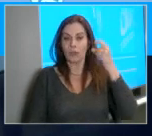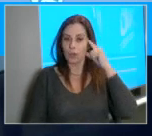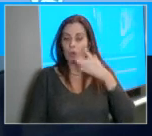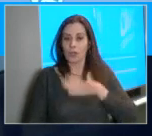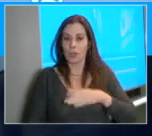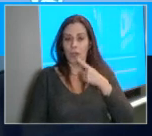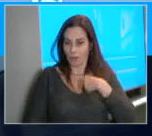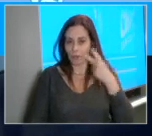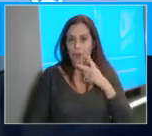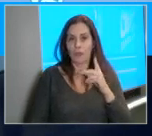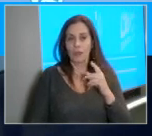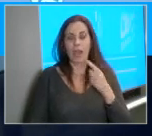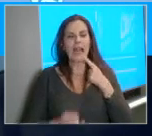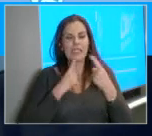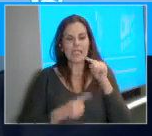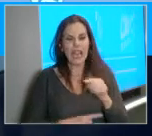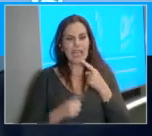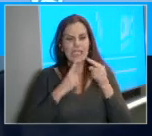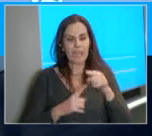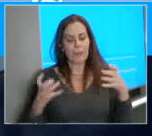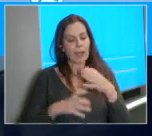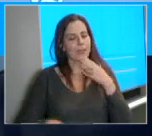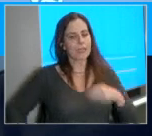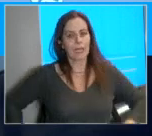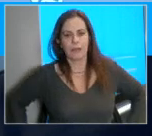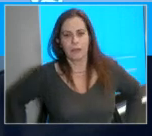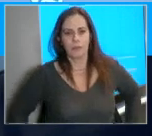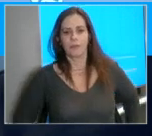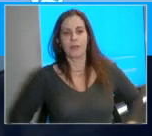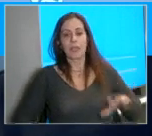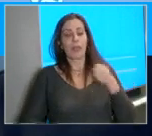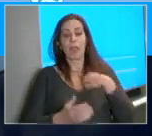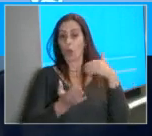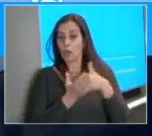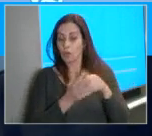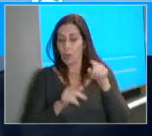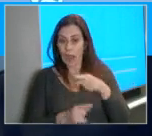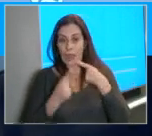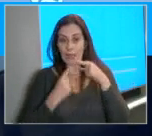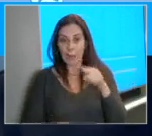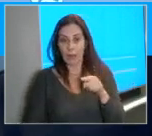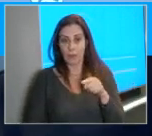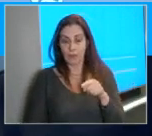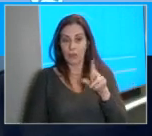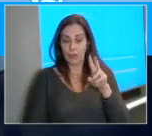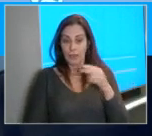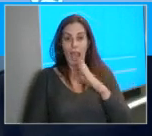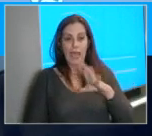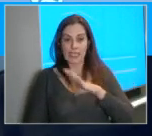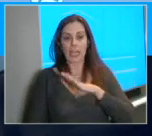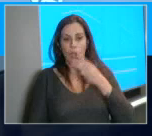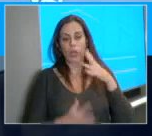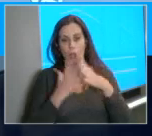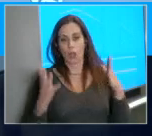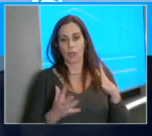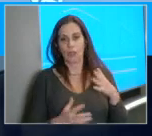רק רוצה לומר לך דבר אחד חשוב מאוד, השיח, השיח בחברה הישראלית. אם אנחנו נמשיך בדרך הזאת, הסכנה הגדולה